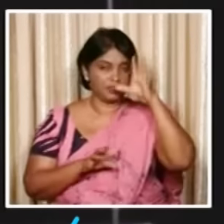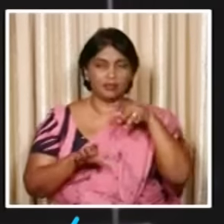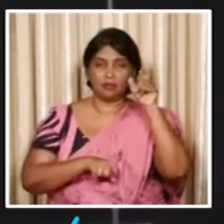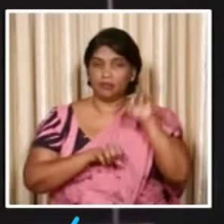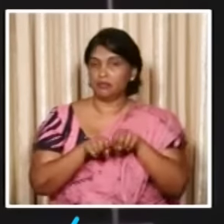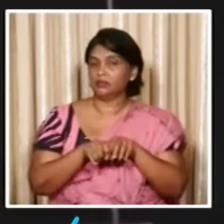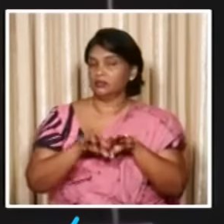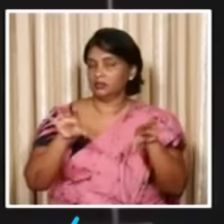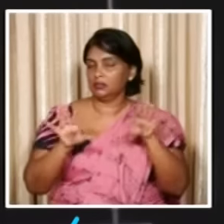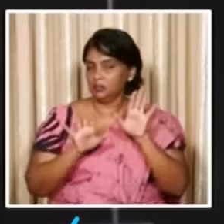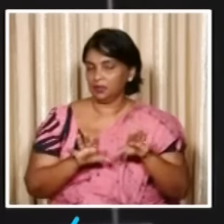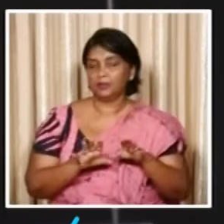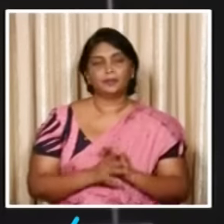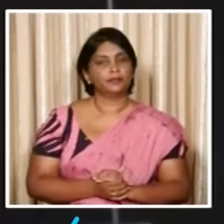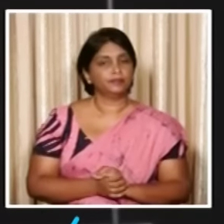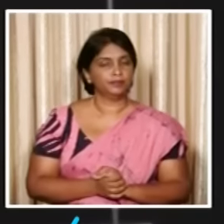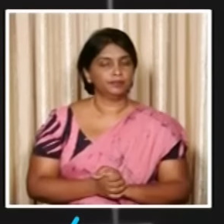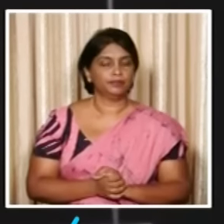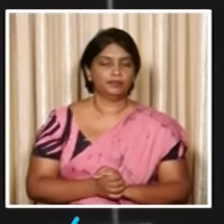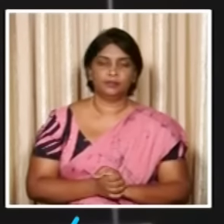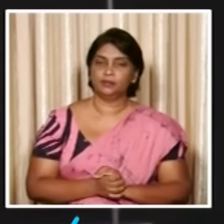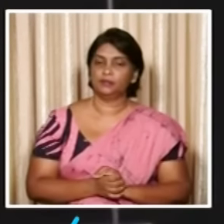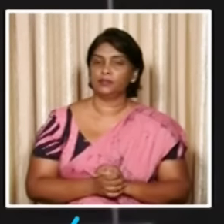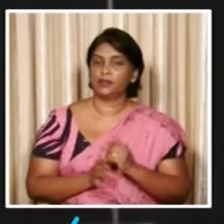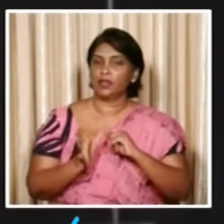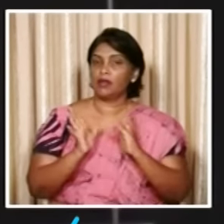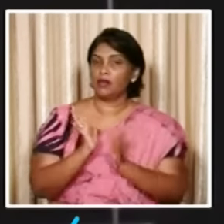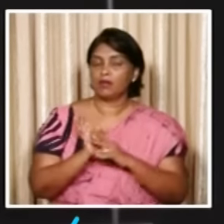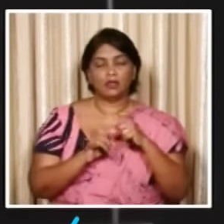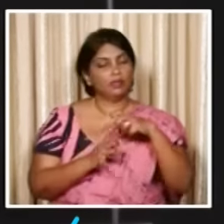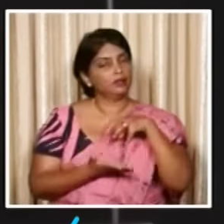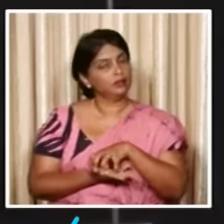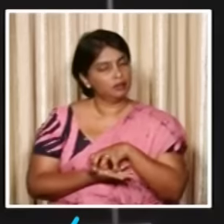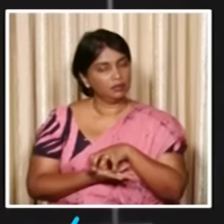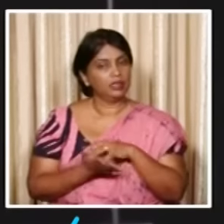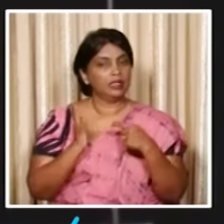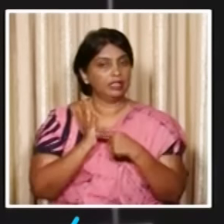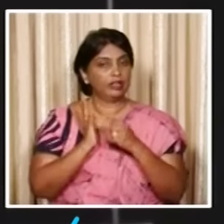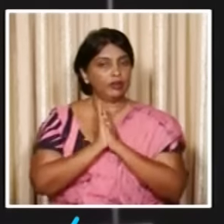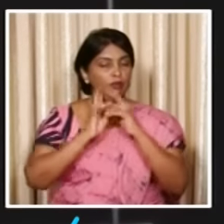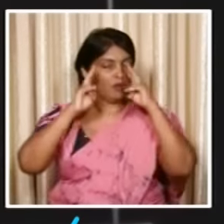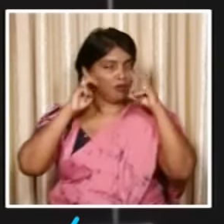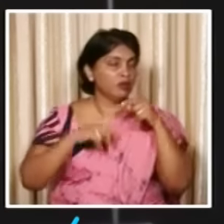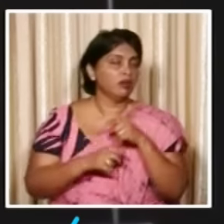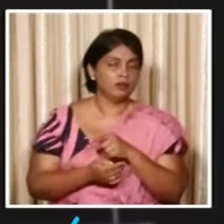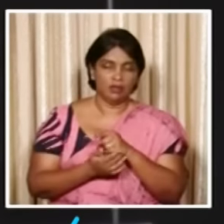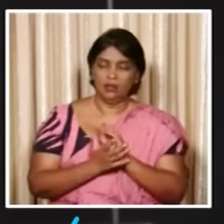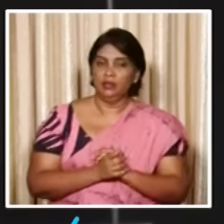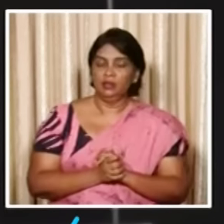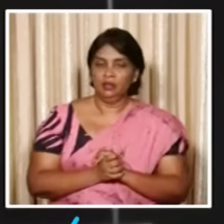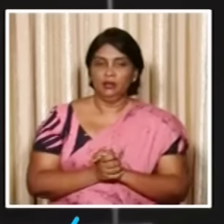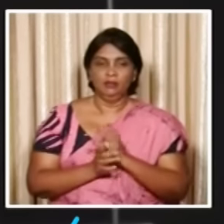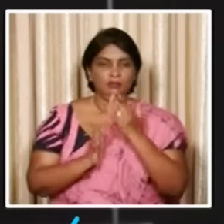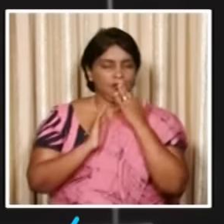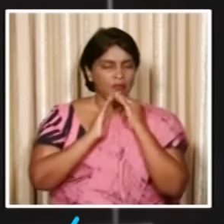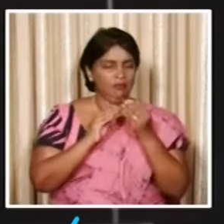தாங்கும் உறுப்பினர்களே, அம்பாறை மாவட்டத்தில் உள்ள திருக்கோவில் மெதடிஸ்த தமிழ் வித்யாலய மாணவன் செல்வன் ஜெயக்குமார் விதுர்ஜன் வயது